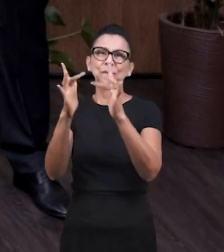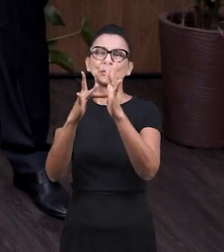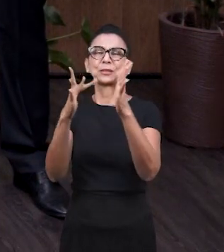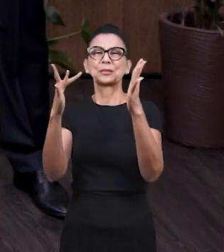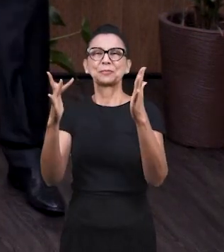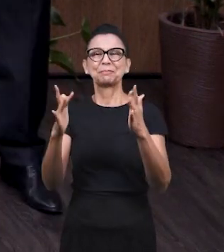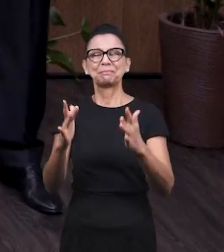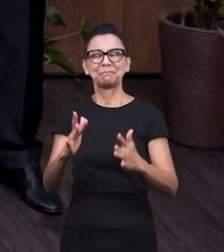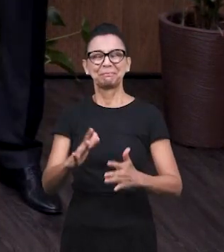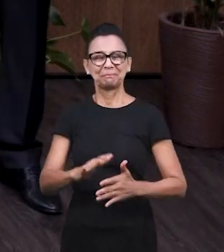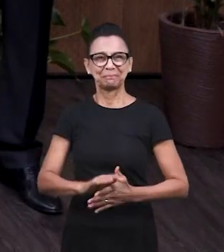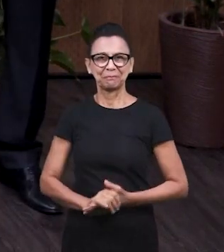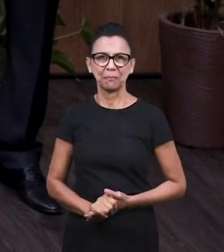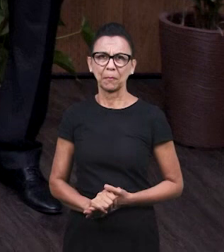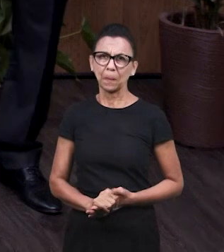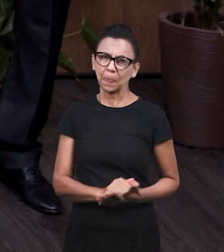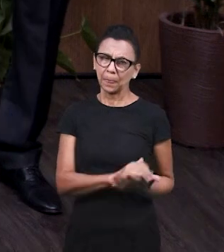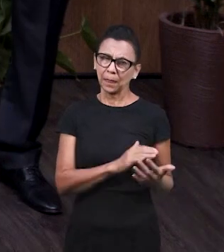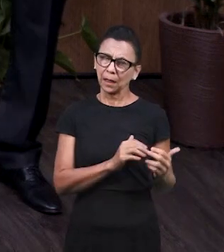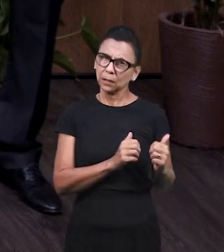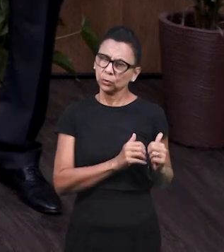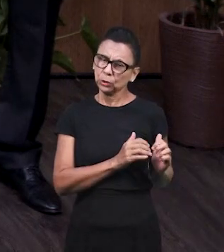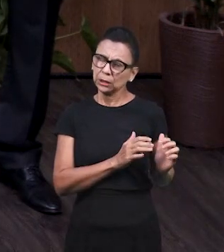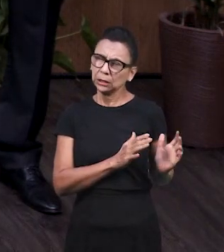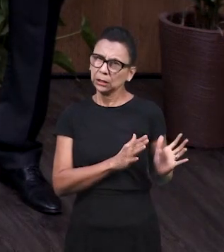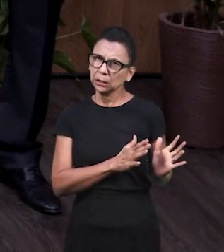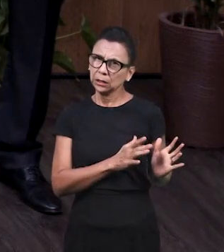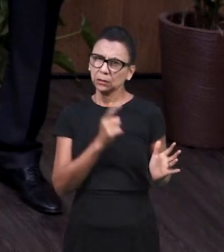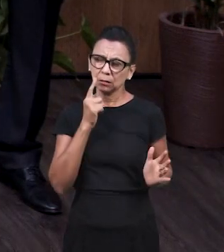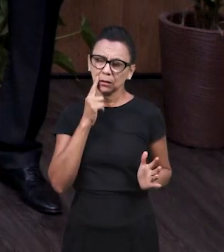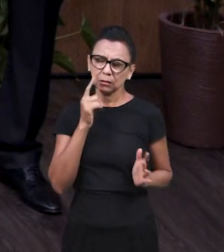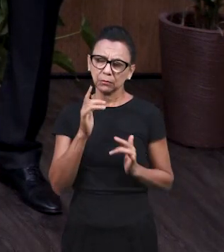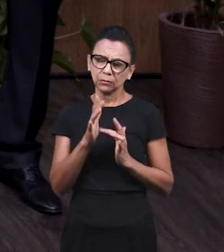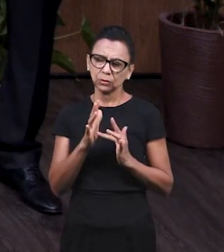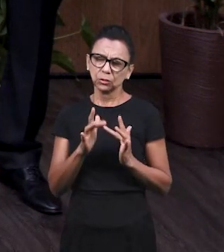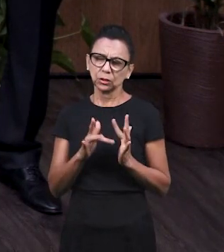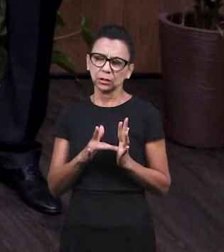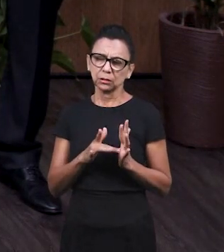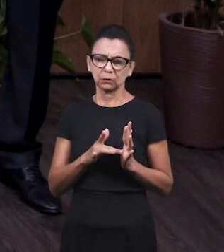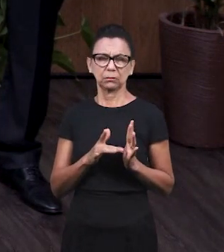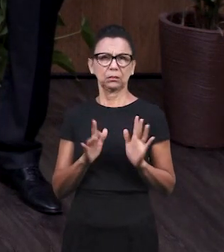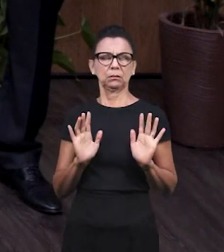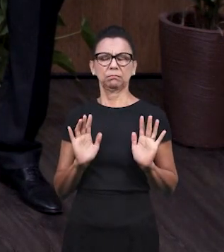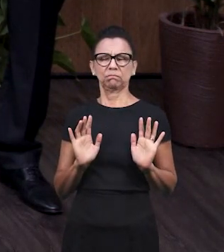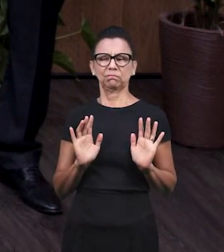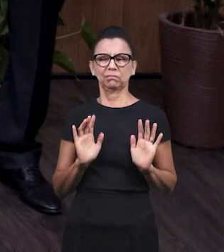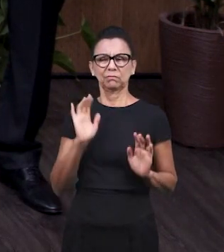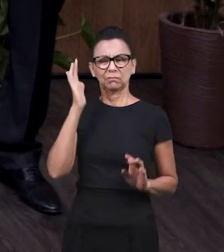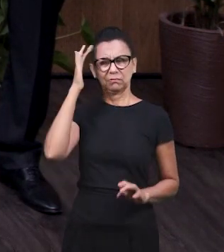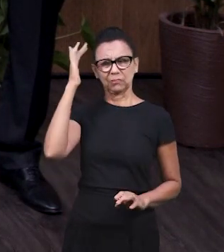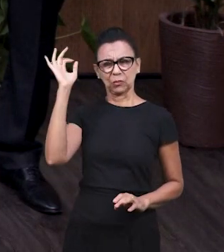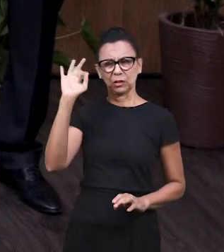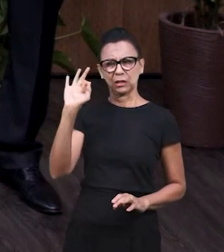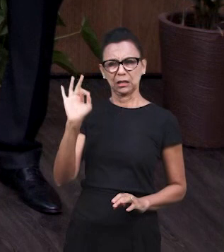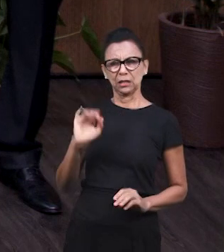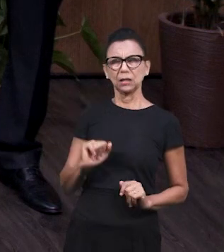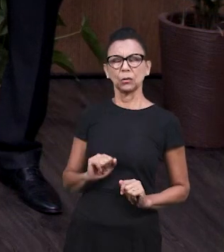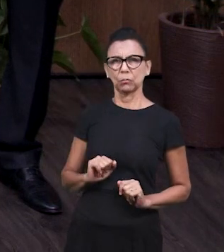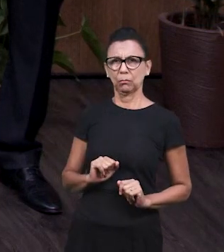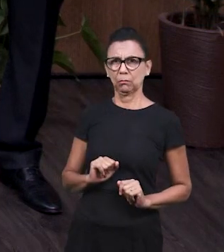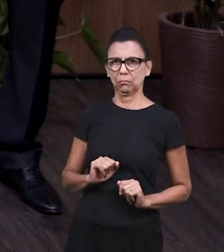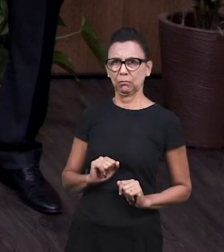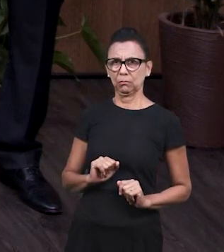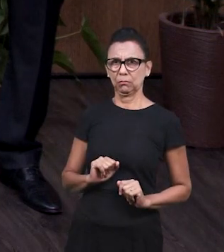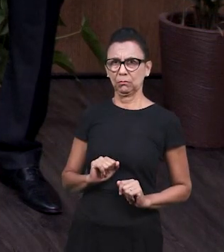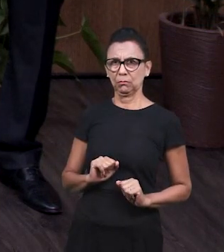femme, elle n'avait pas compris que le Seigneur Jésus avait donné. Mais